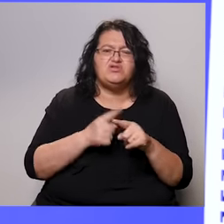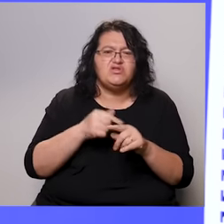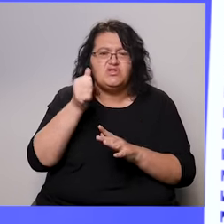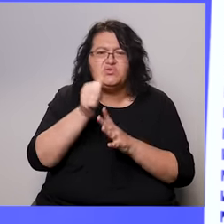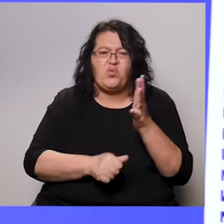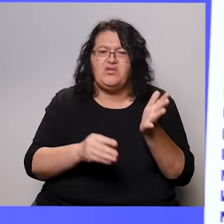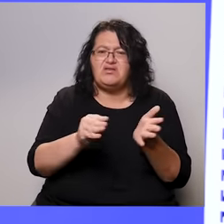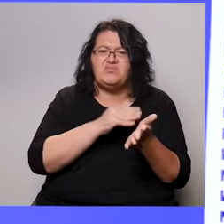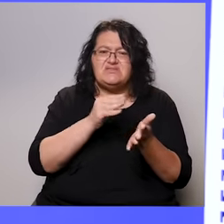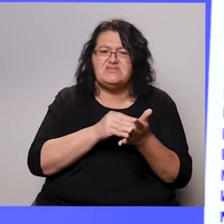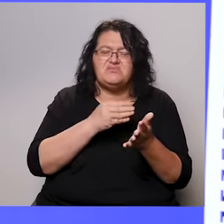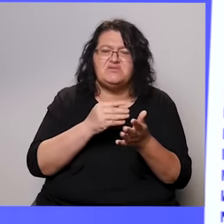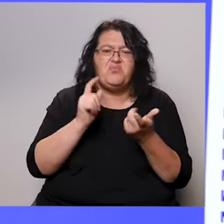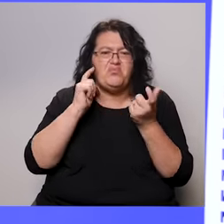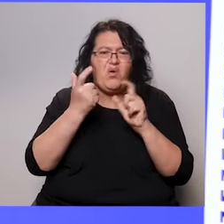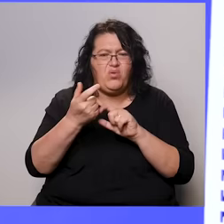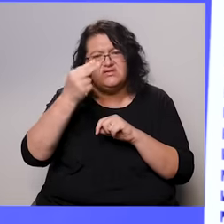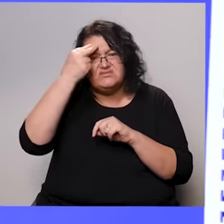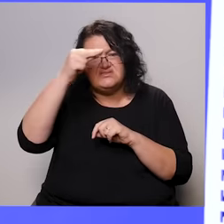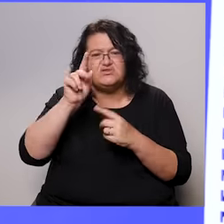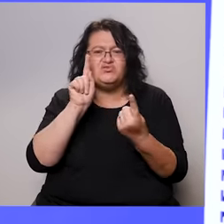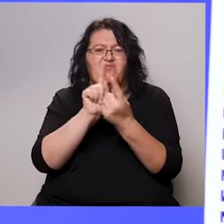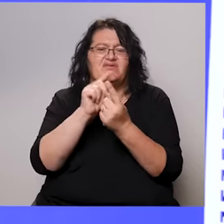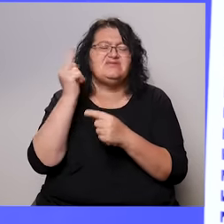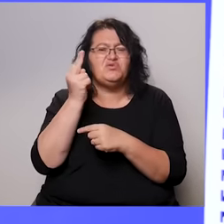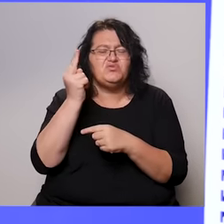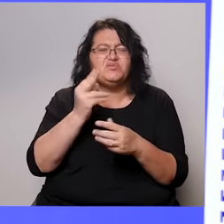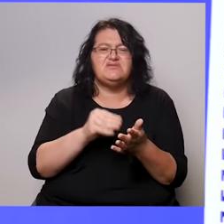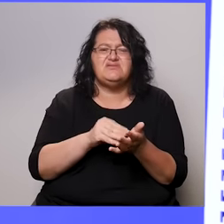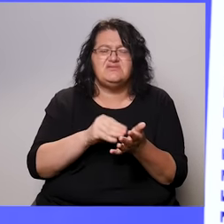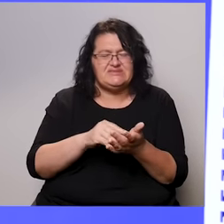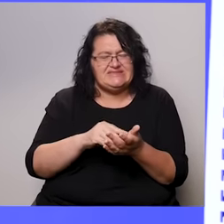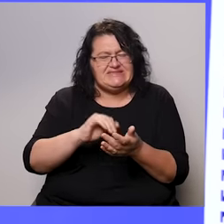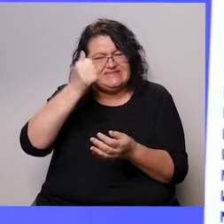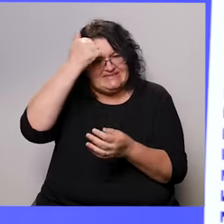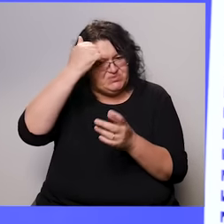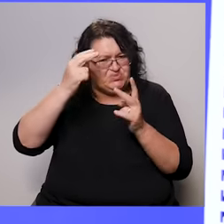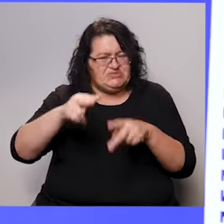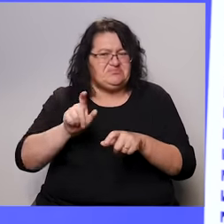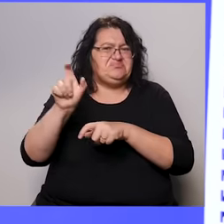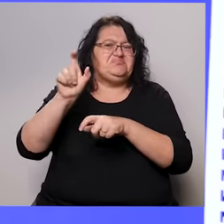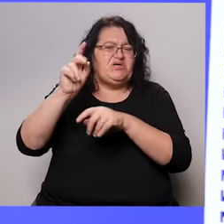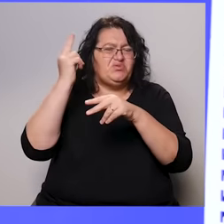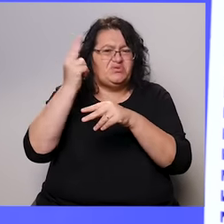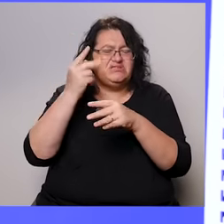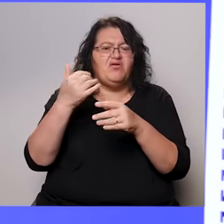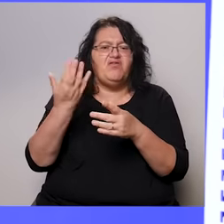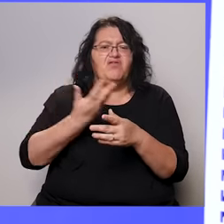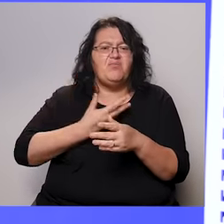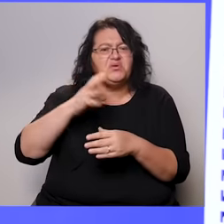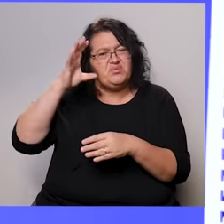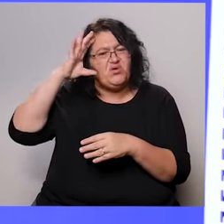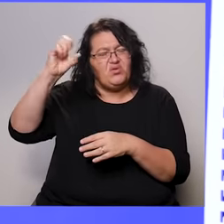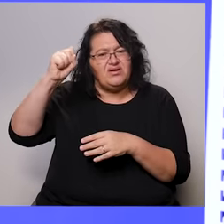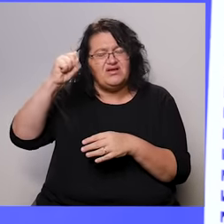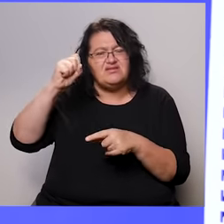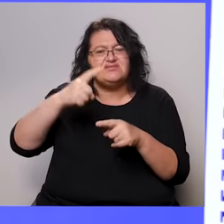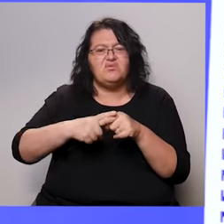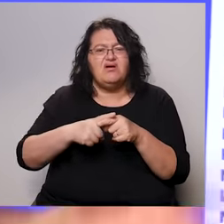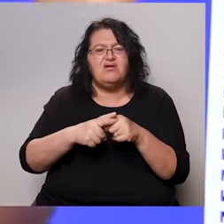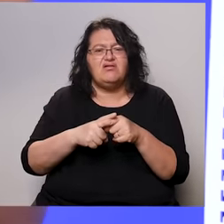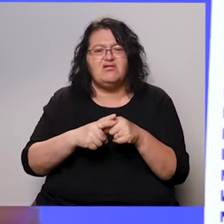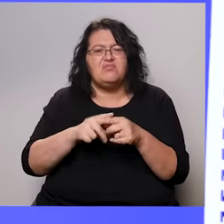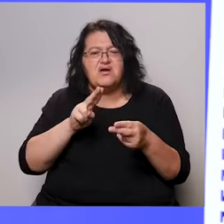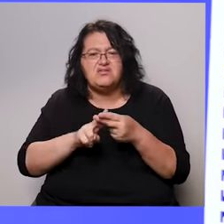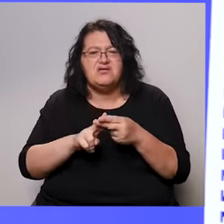dată, în urma pocăinței sincere care am avut-o înaintea lui Dumnezeu, între Dumnezeu și mine, a venit o credință peste mine de cu care mă întâlneam.